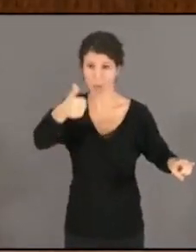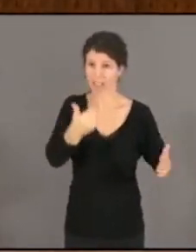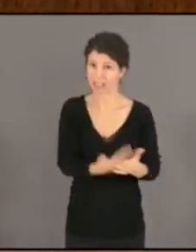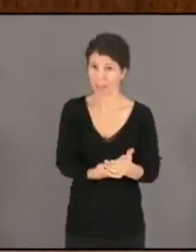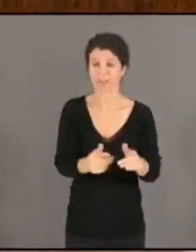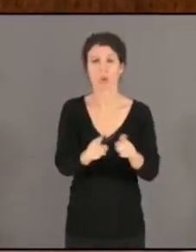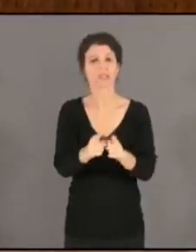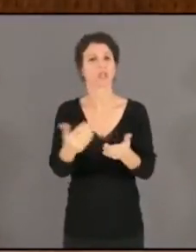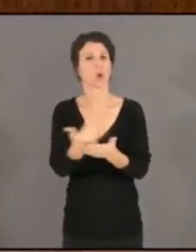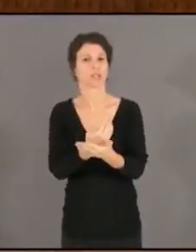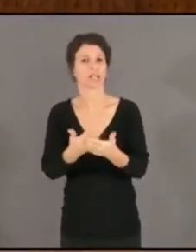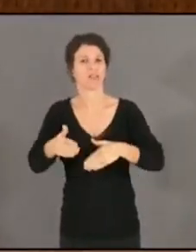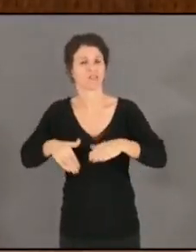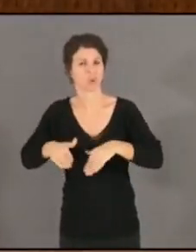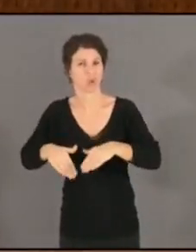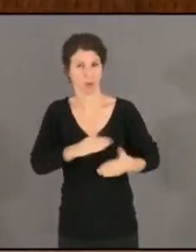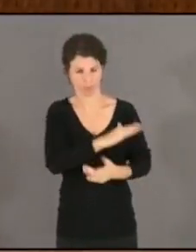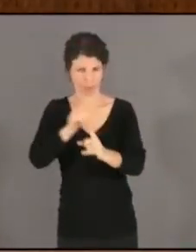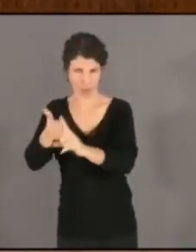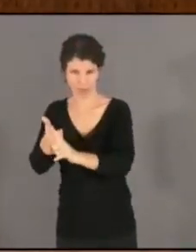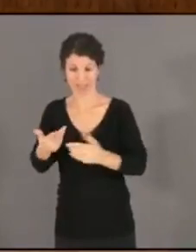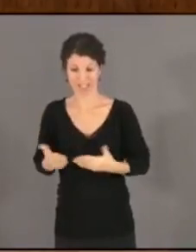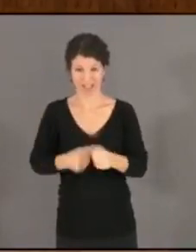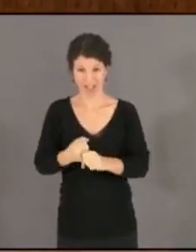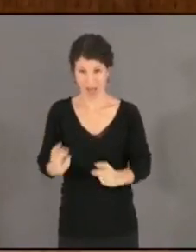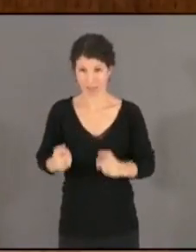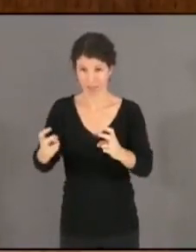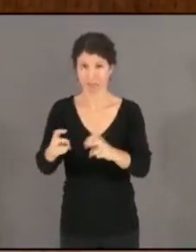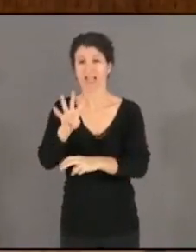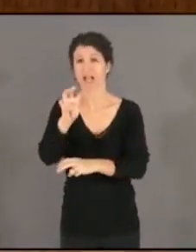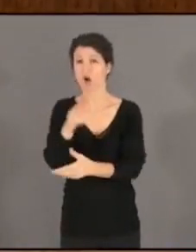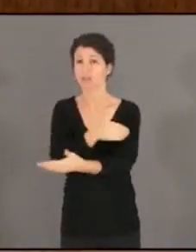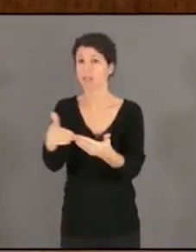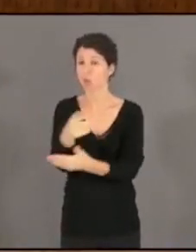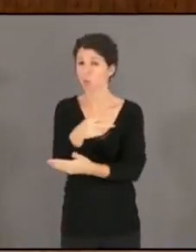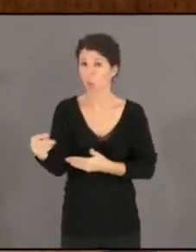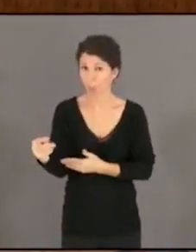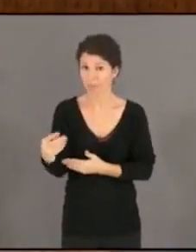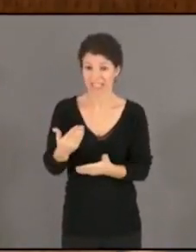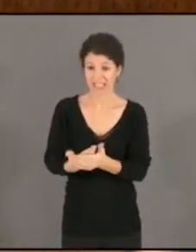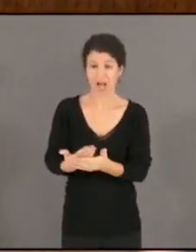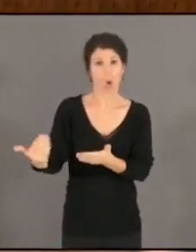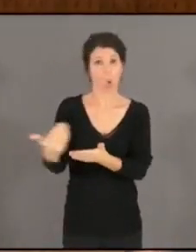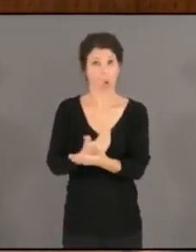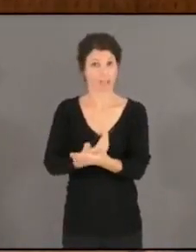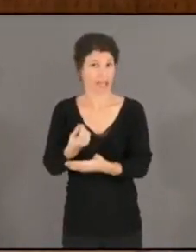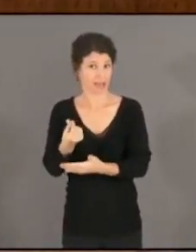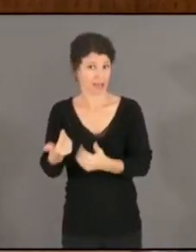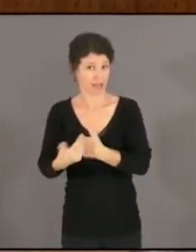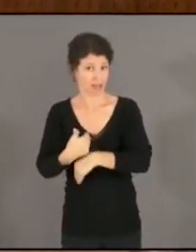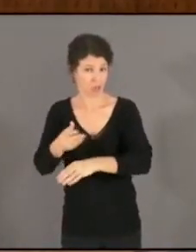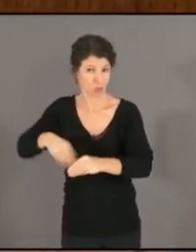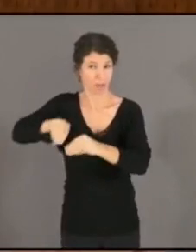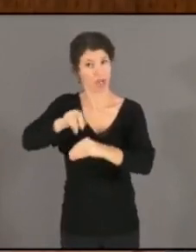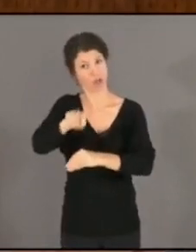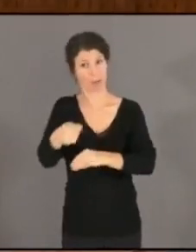de fonctionnement. Elle augmente cette année de 40 millions d'euros. Ces recettes supplémentaires devraient permettre d'accroître